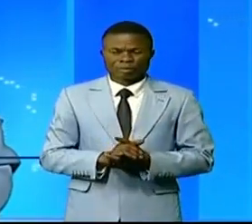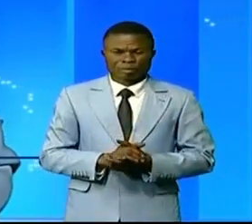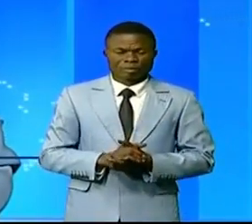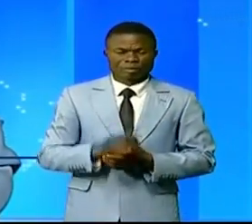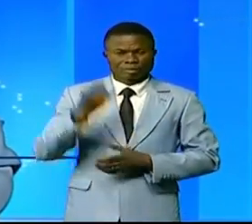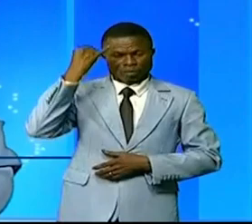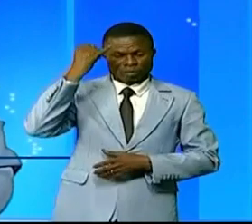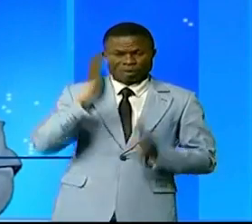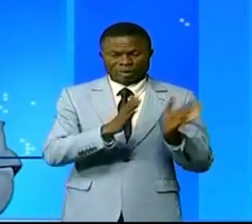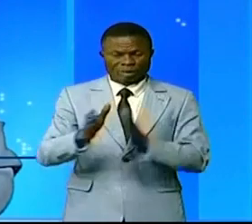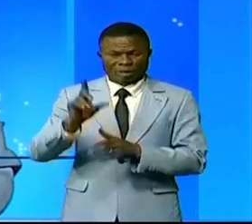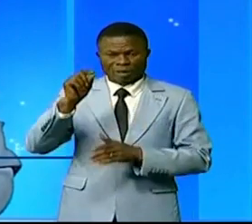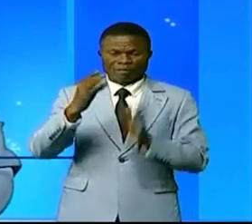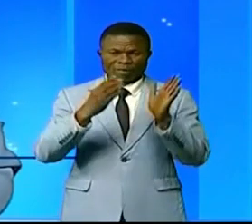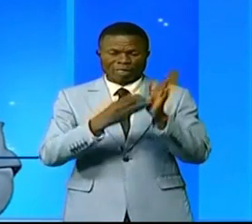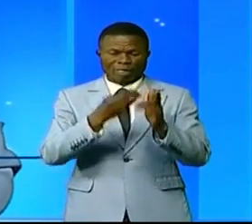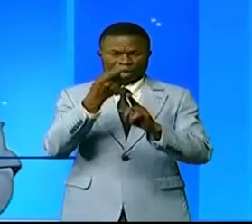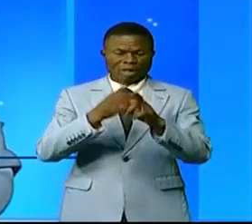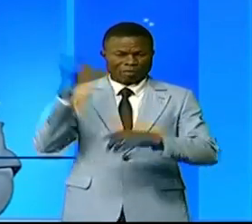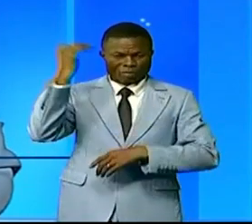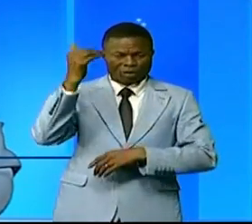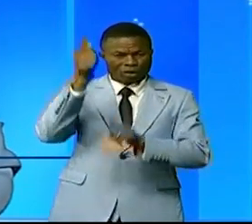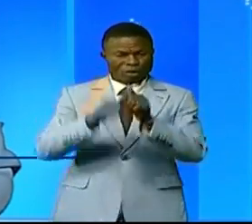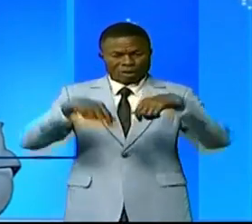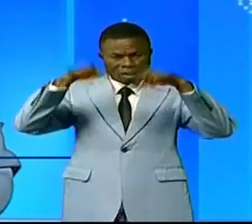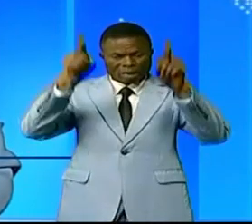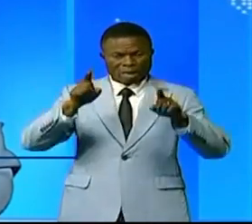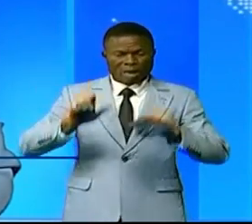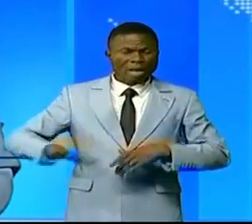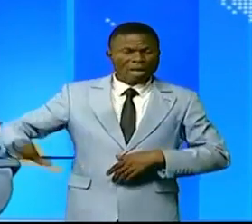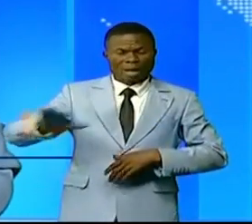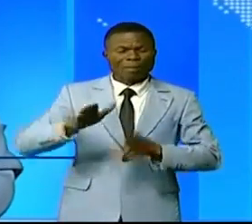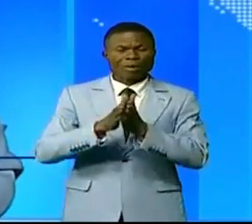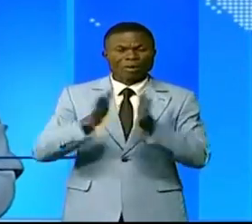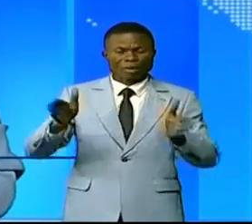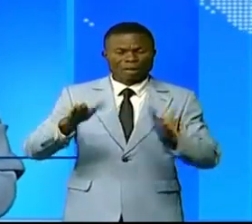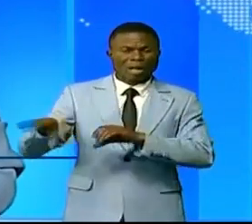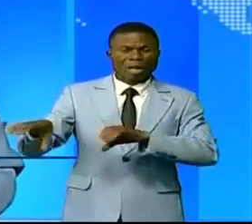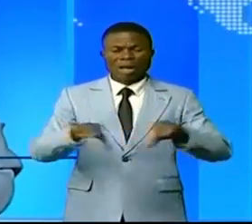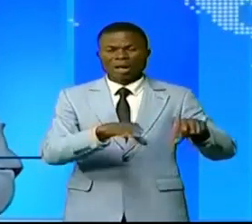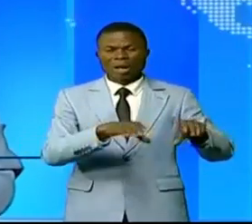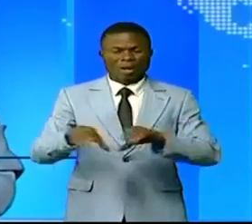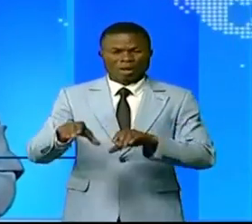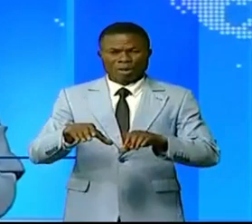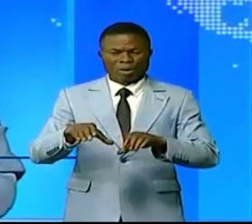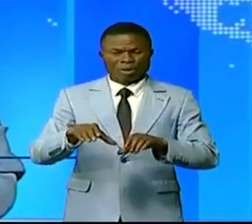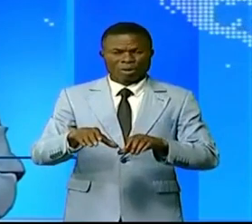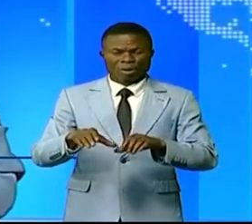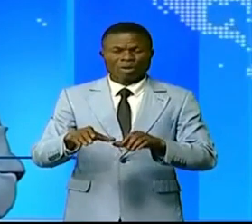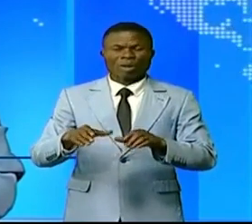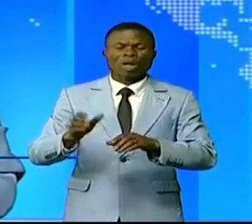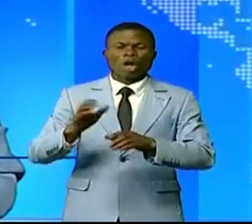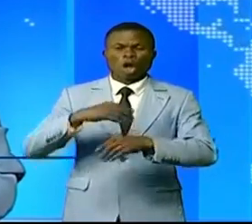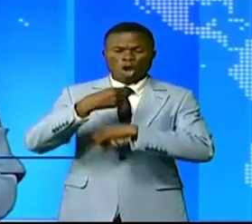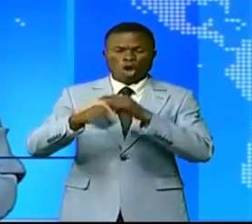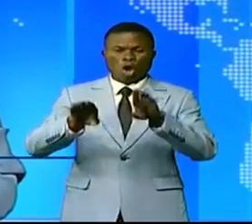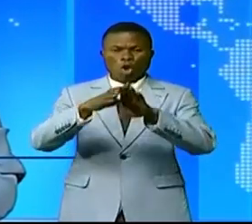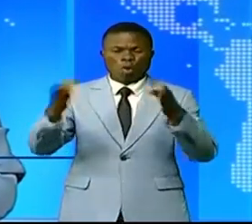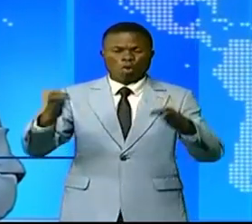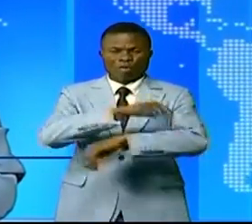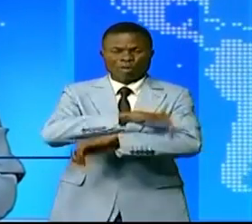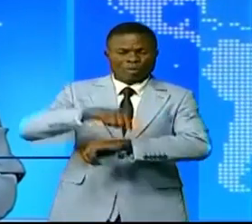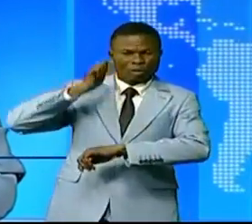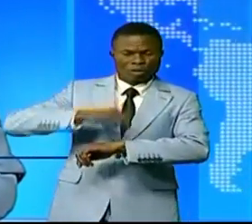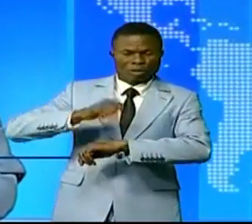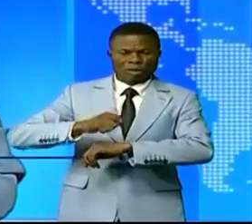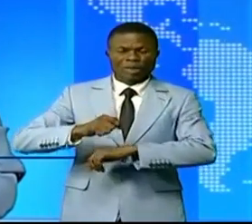Initialement prévue le 29 décembre de chaque année sur l'ensemble du pays, la cérémonie de la rentrée judiciaire a eu lieu samedi 4